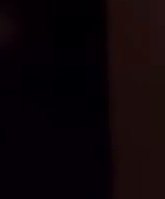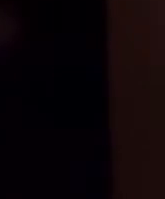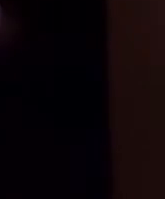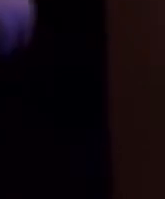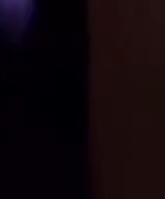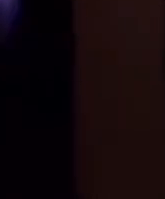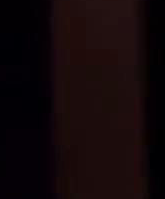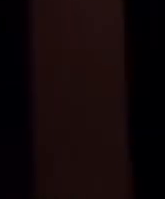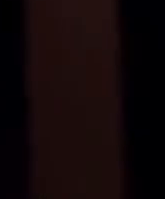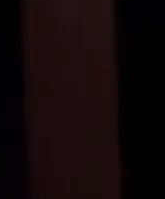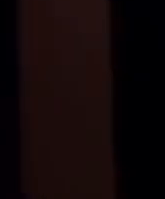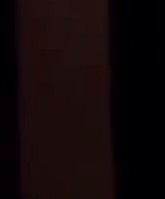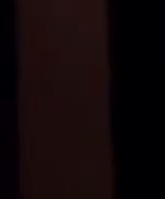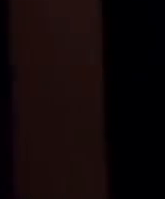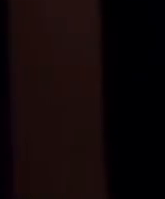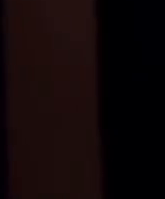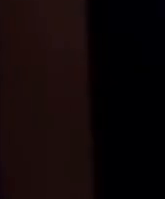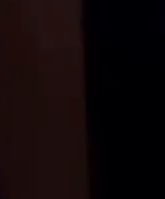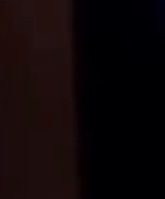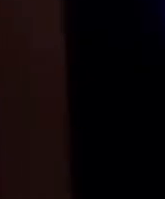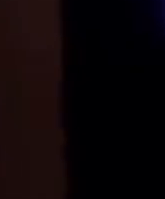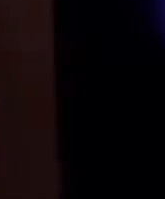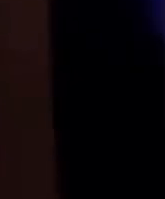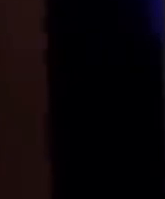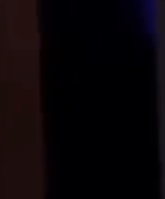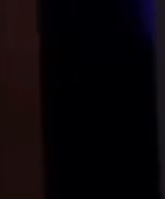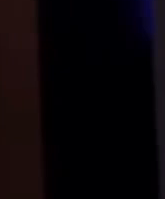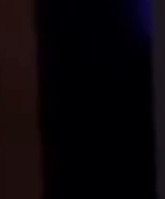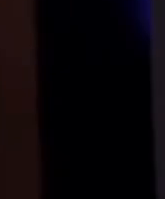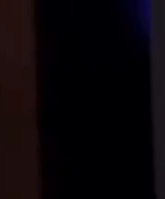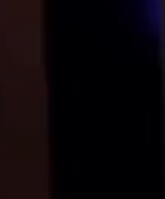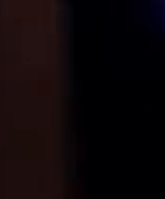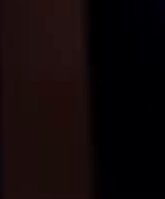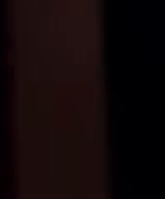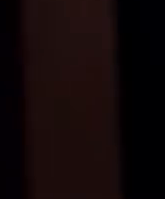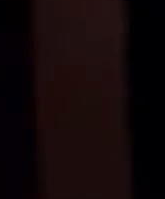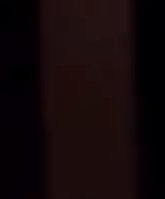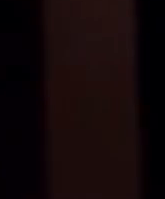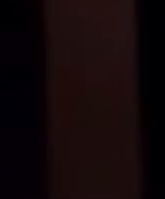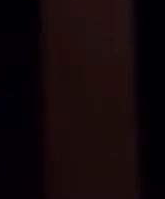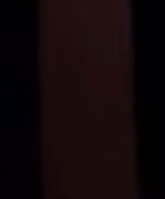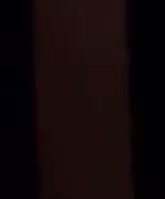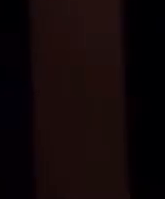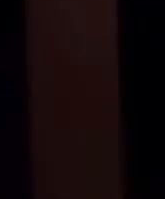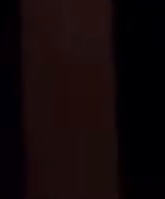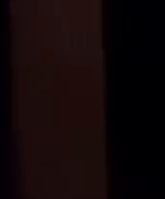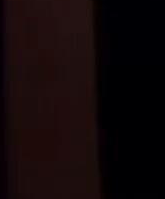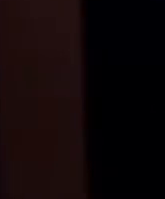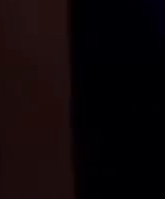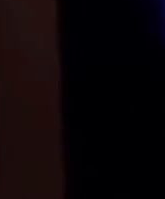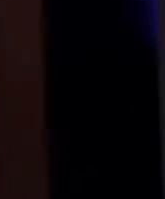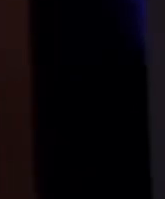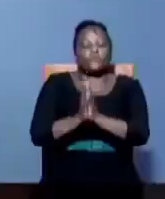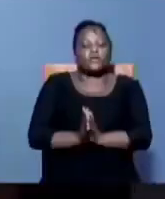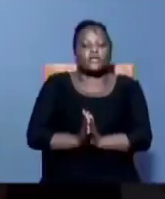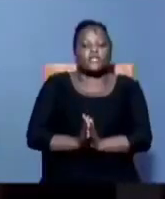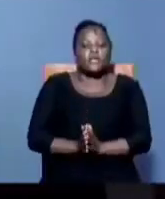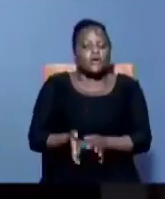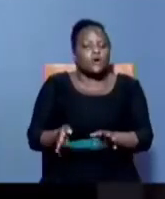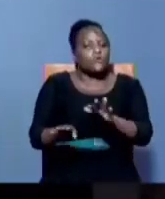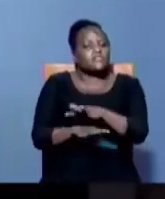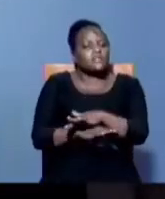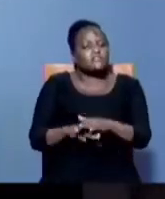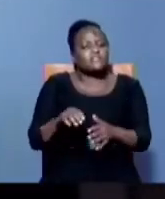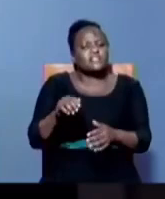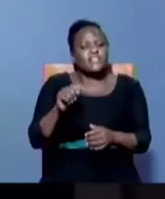huo, wajue kila kitu wamesalimisha, wameheshimiwa mno na Mungu, lakini wasalimishe kila